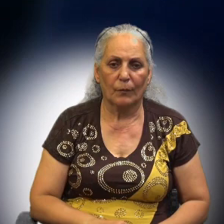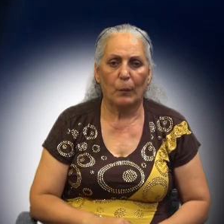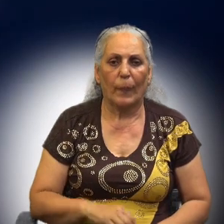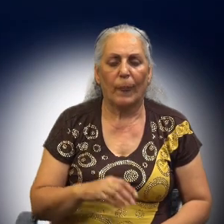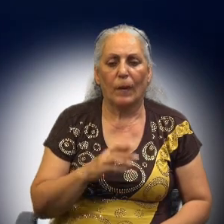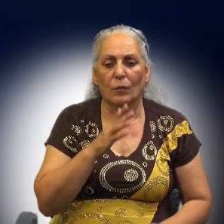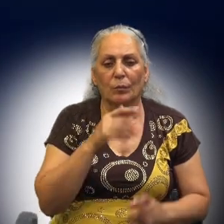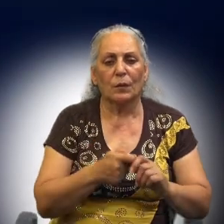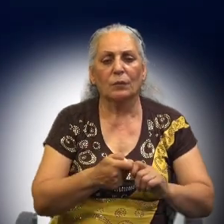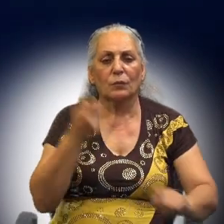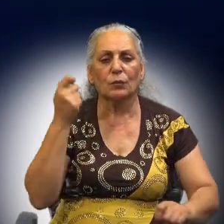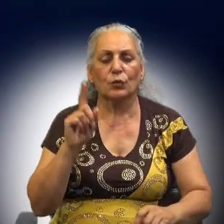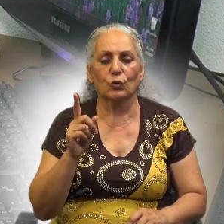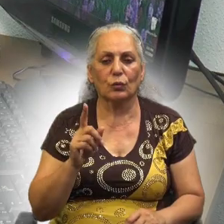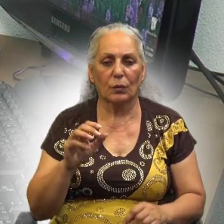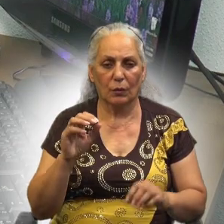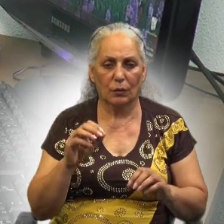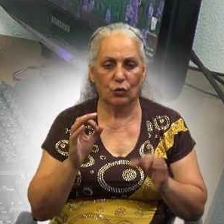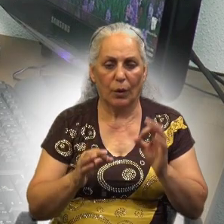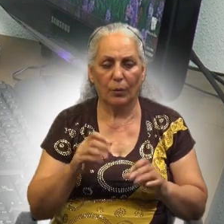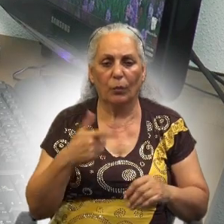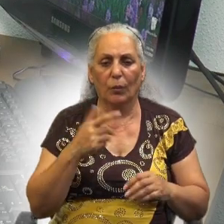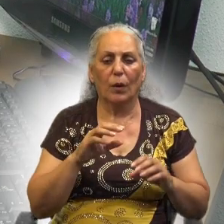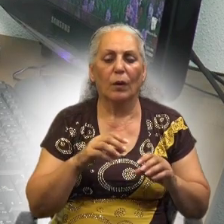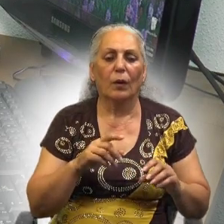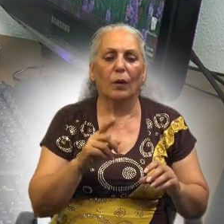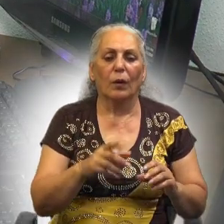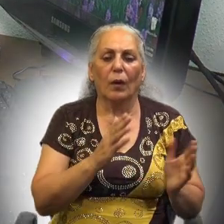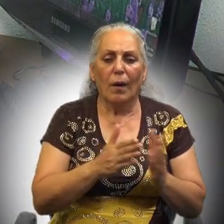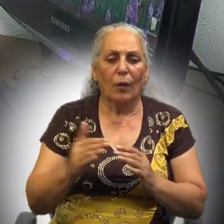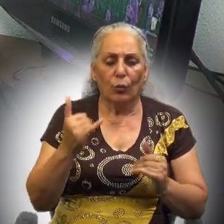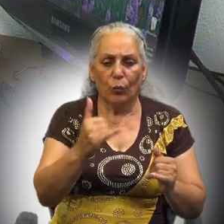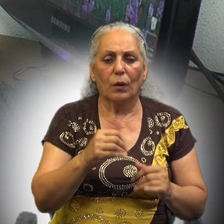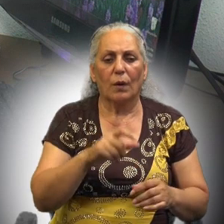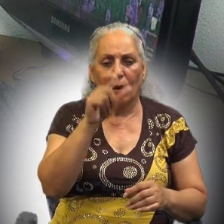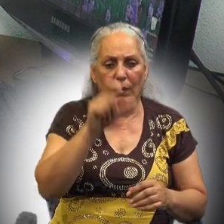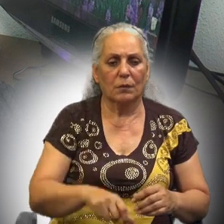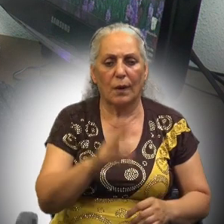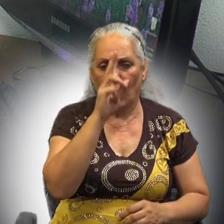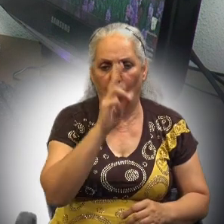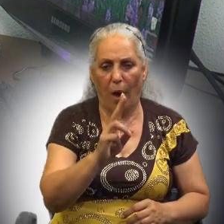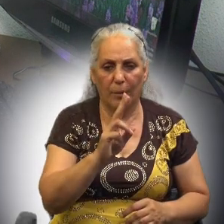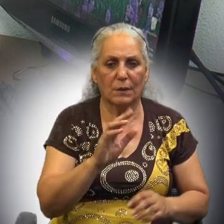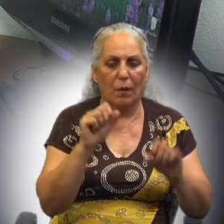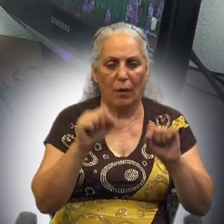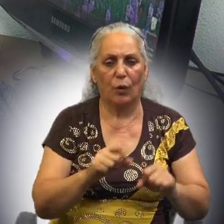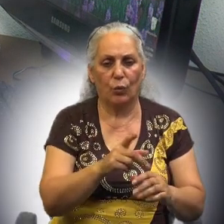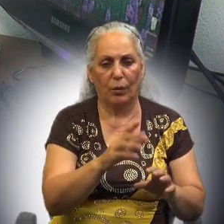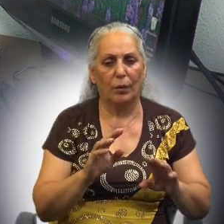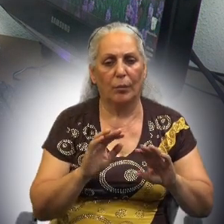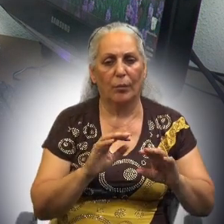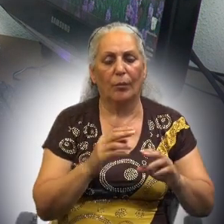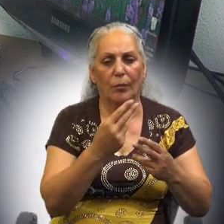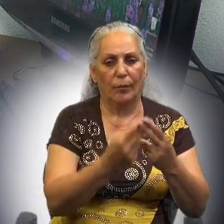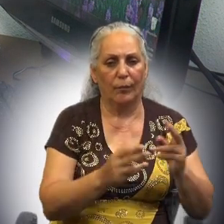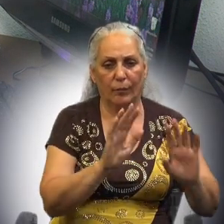կալանավորման ժամկետը։ Որպես կանոն, անձը կարող է կալանավորված լինել 2 ամիս։ Օրենք